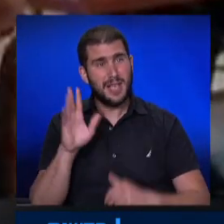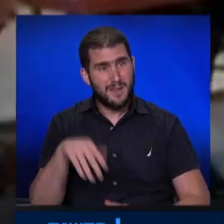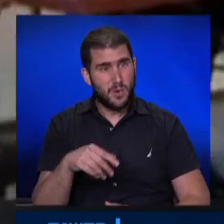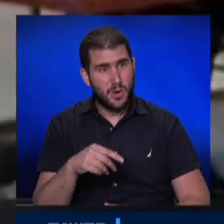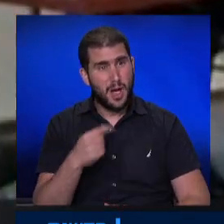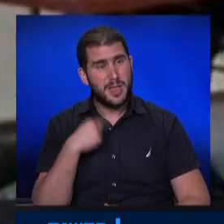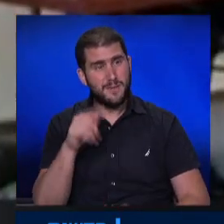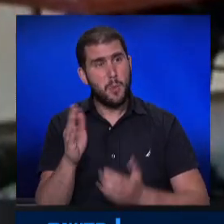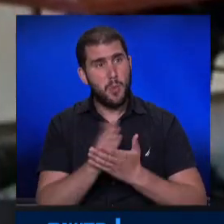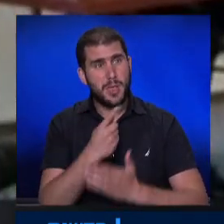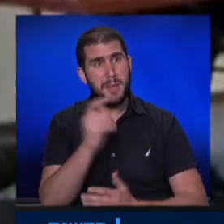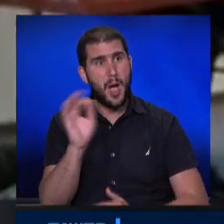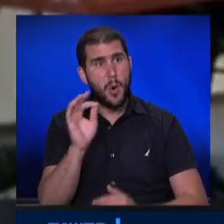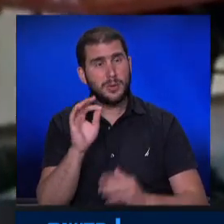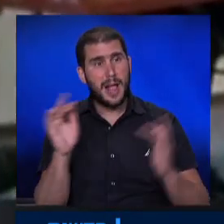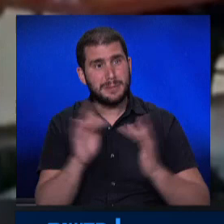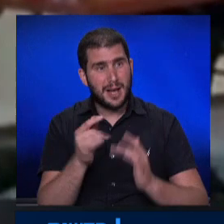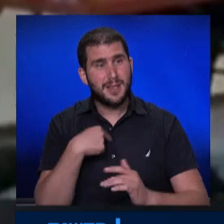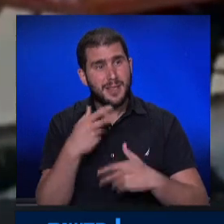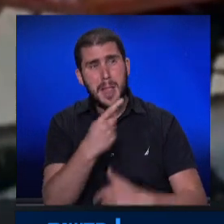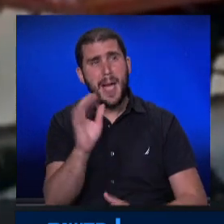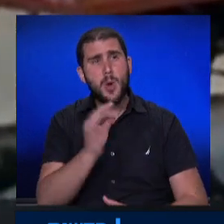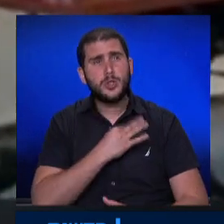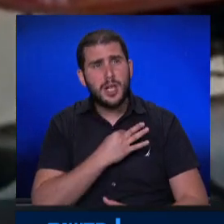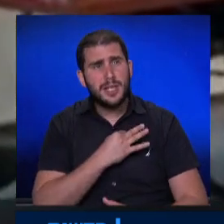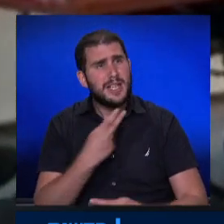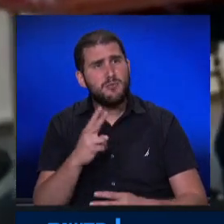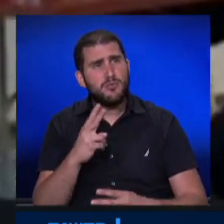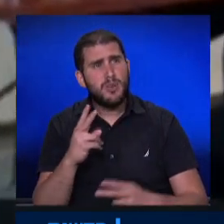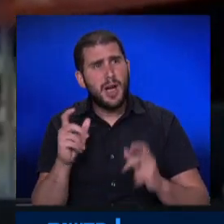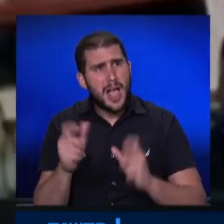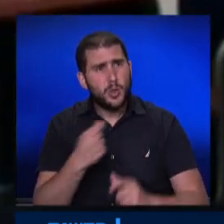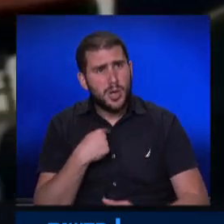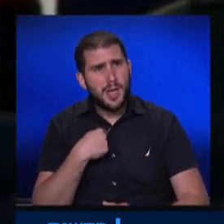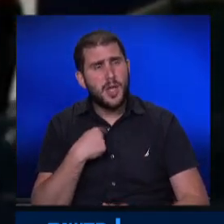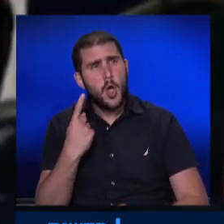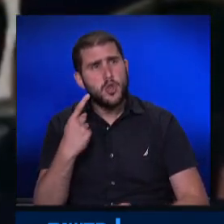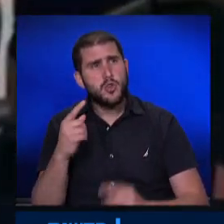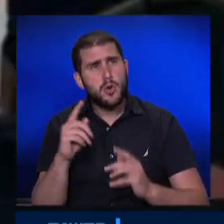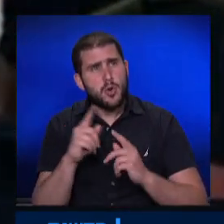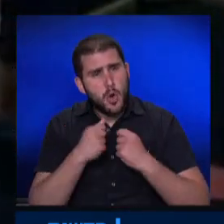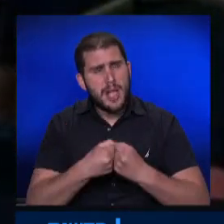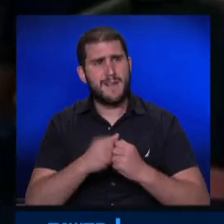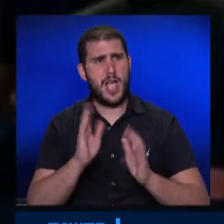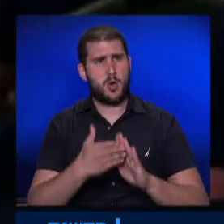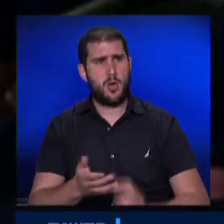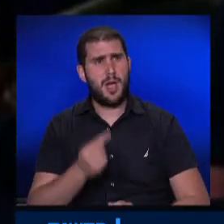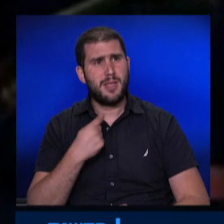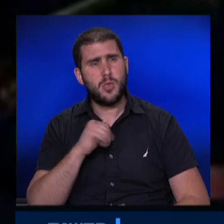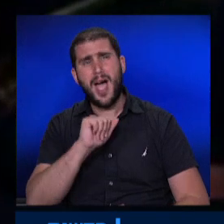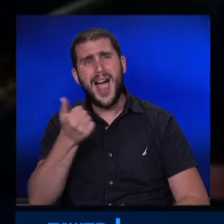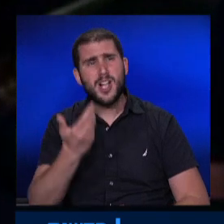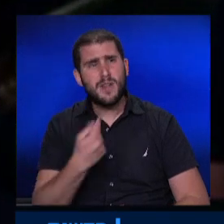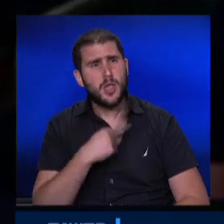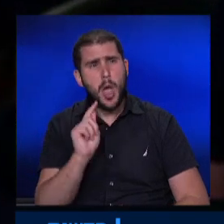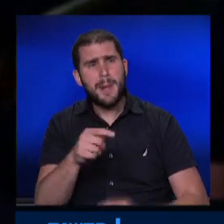אני אמור מוכן 100% אקסטרה, ואני אתן את 100% שלי, ואי אפשר יהיה לעצור אותי, ואני אקח כל כך בגר. כי אנחנו הכי טובים, אני